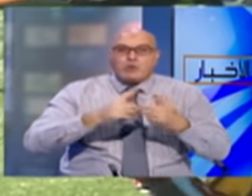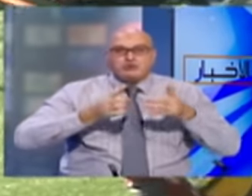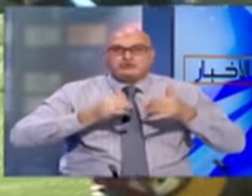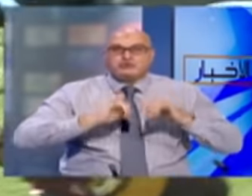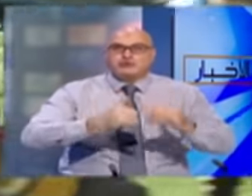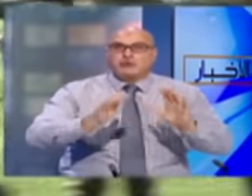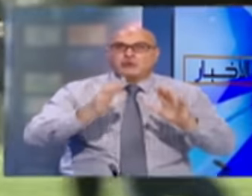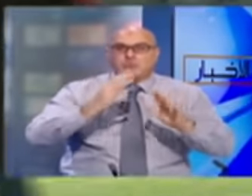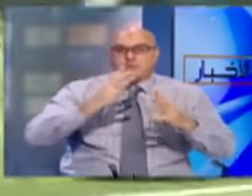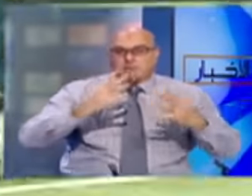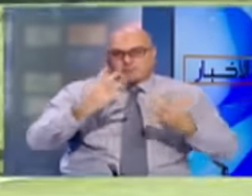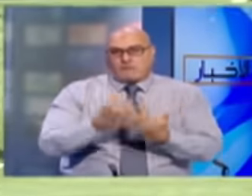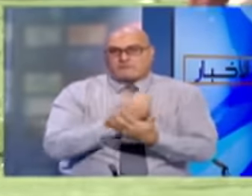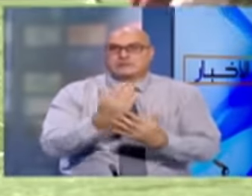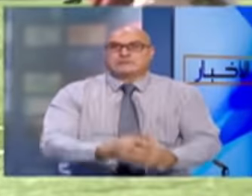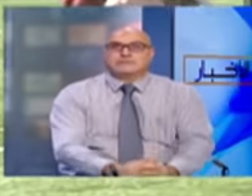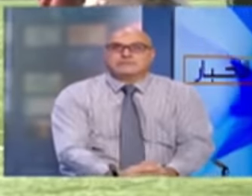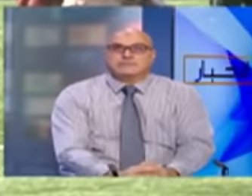والاستمتاع.